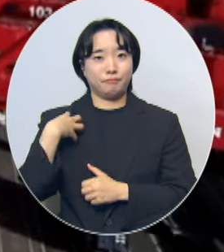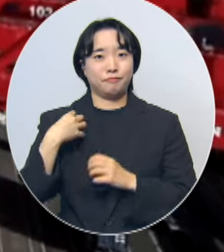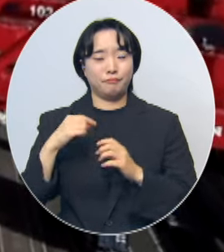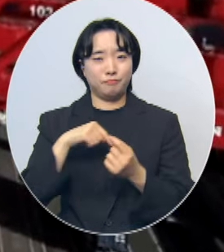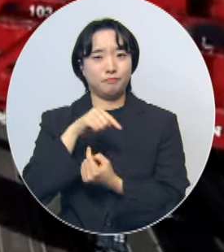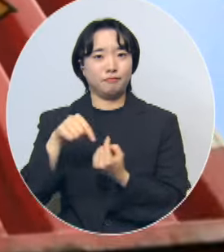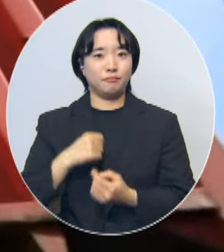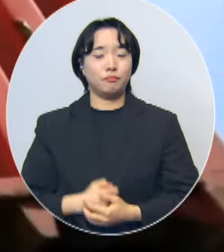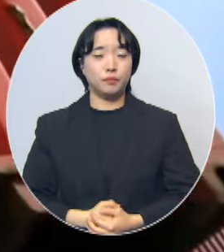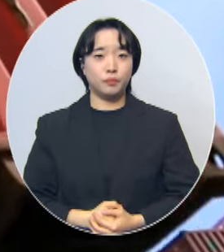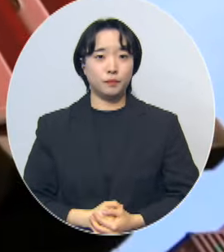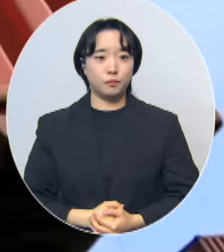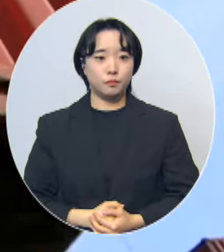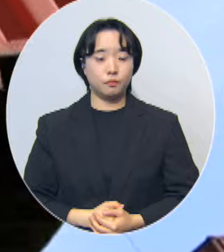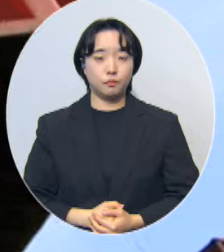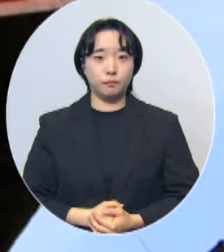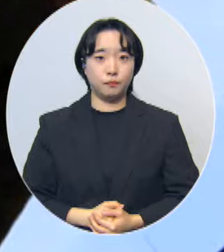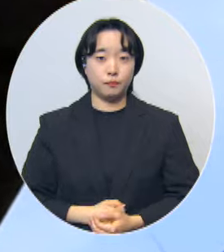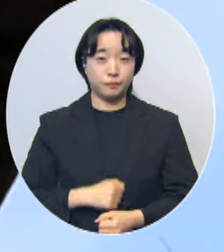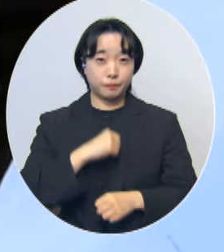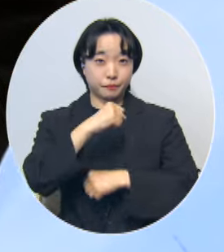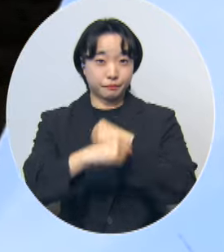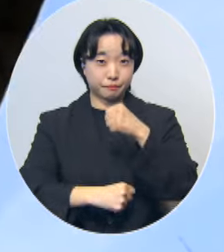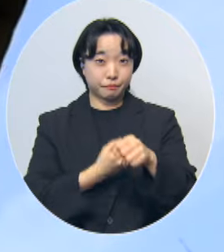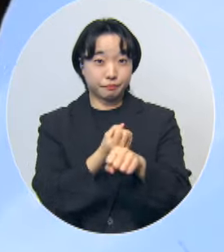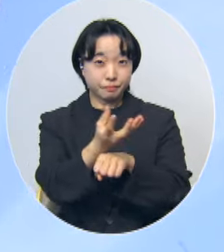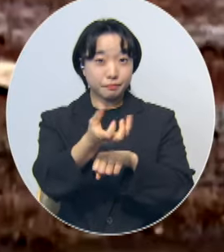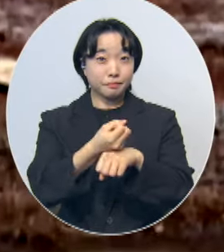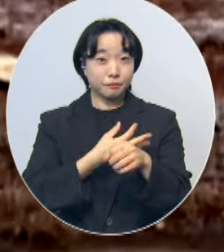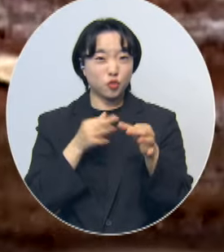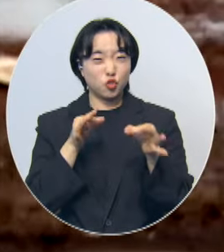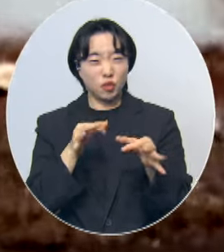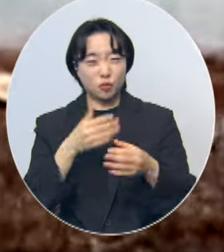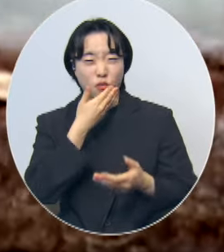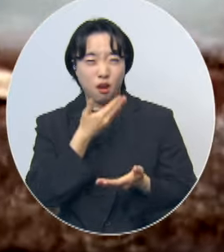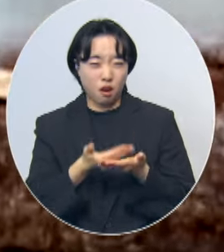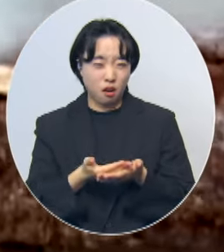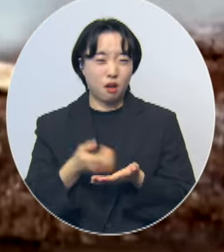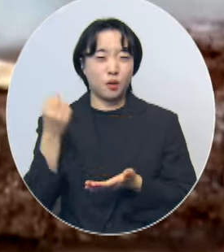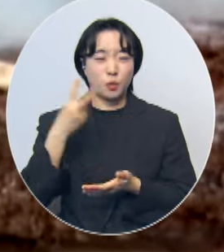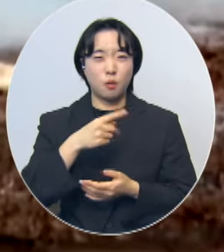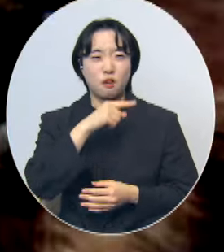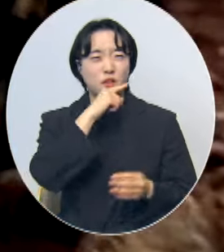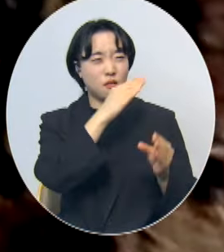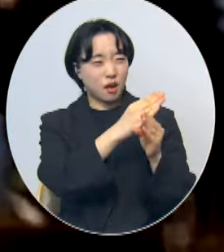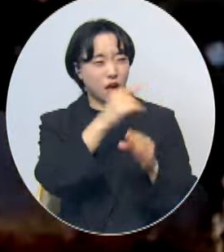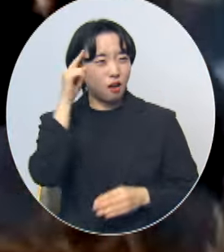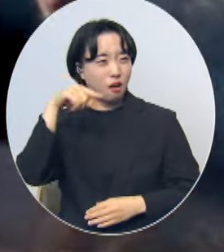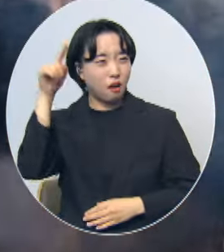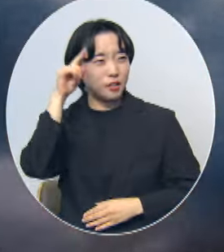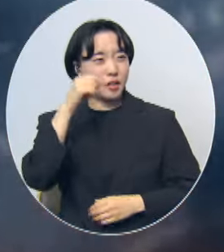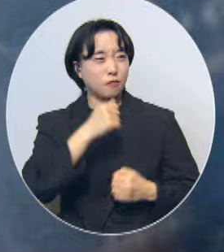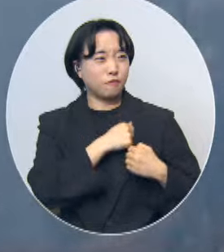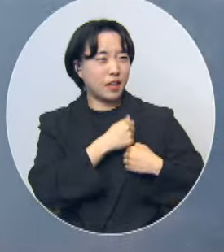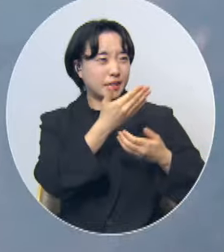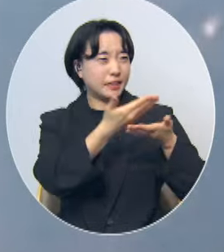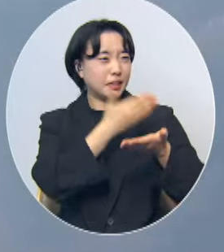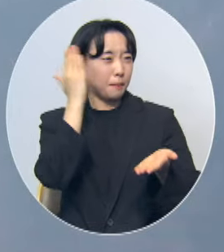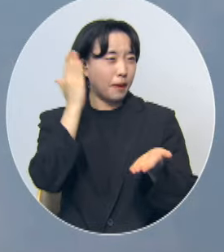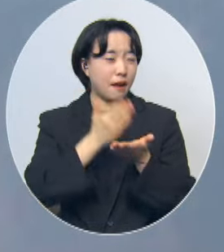안정적인 무역투자 환경의 중요성을 강조하는 한편 러북 불법 군사협력 중단도 강력히 촉구하기로